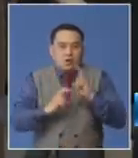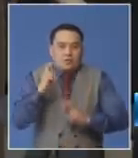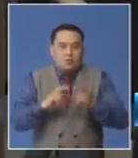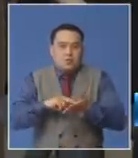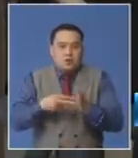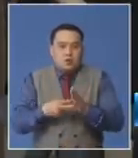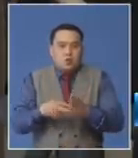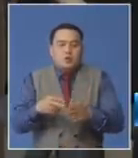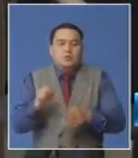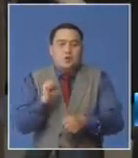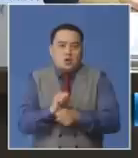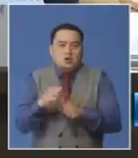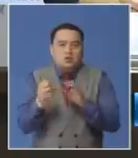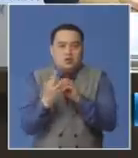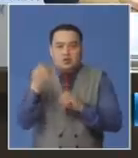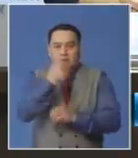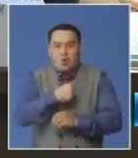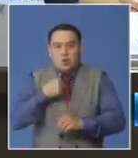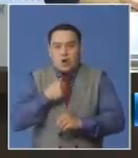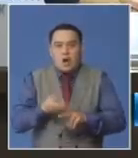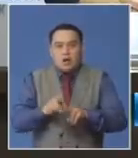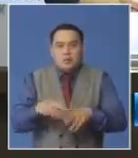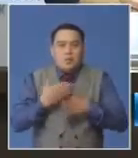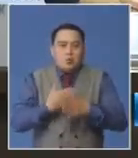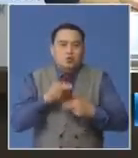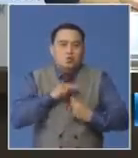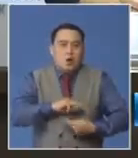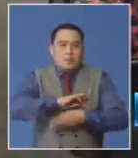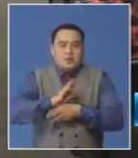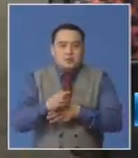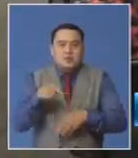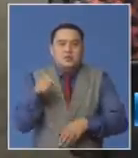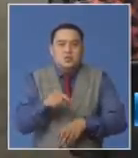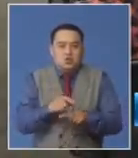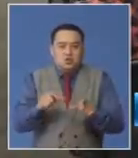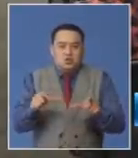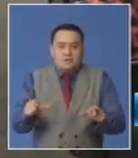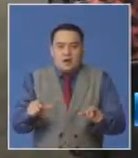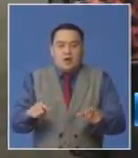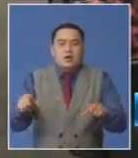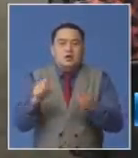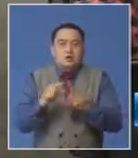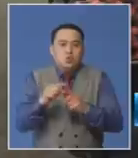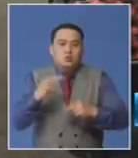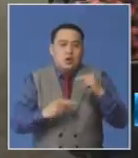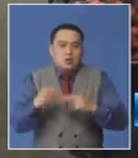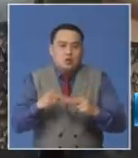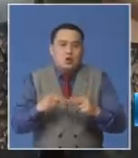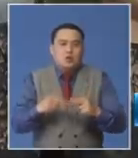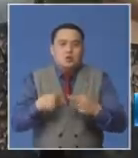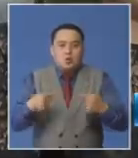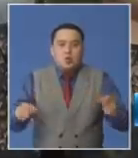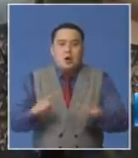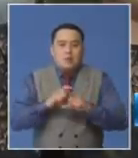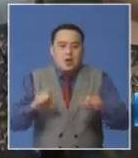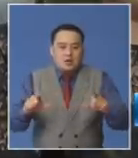который простаивает 2014 года это поможет трудоустроить порядка 1 тысячи человек к слову строится или